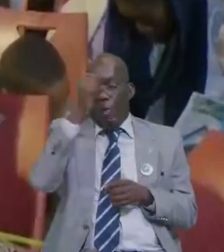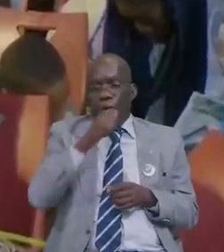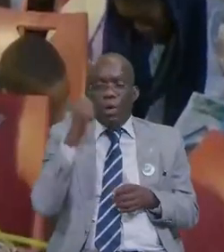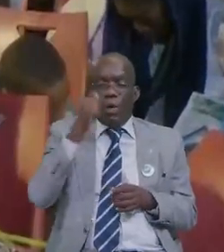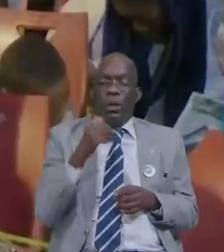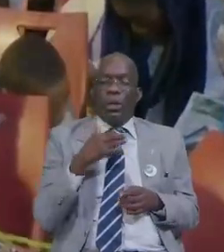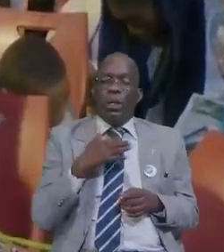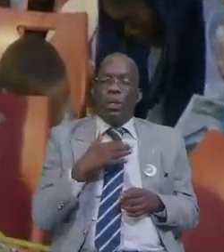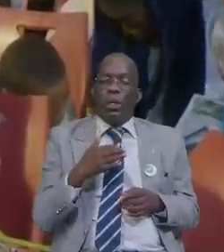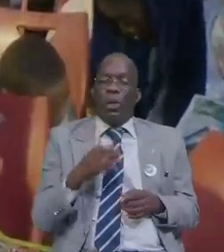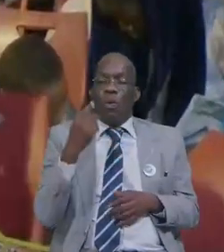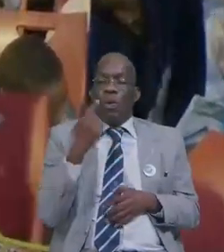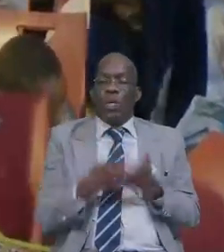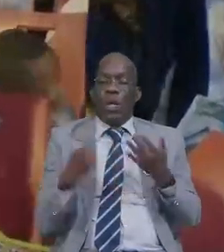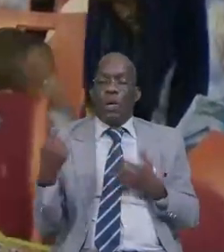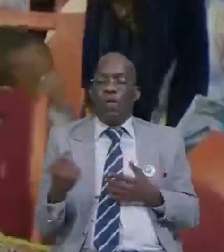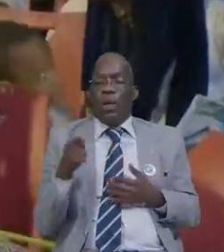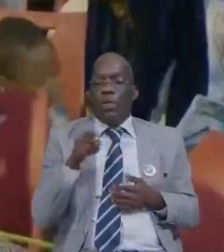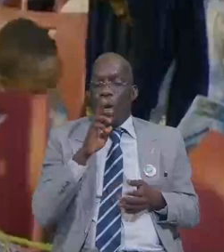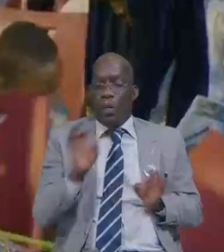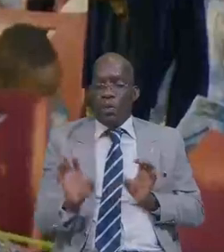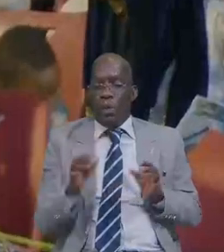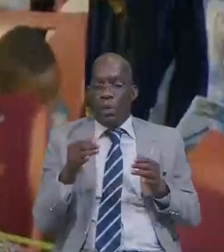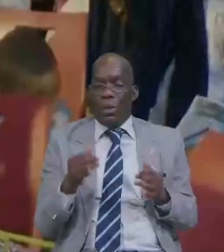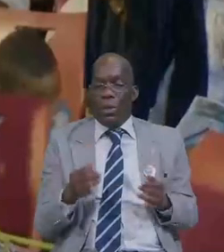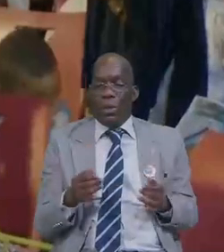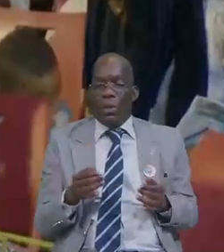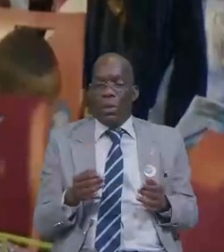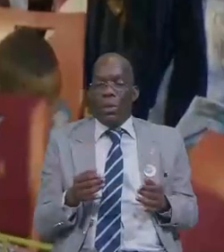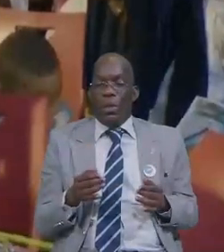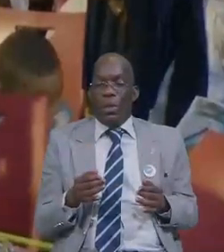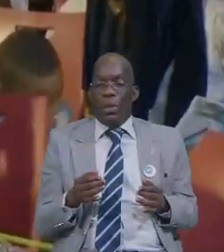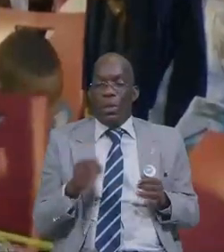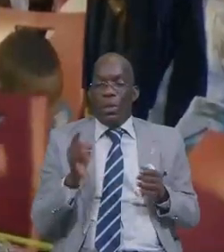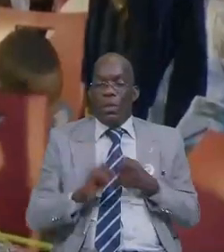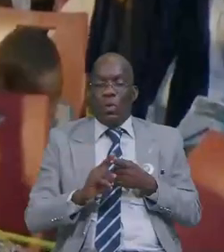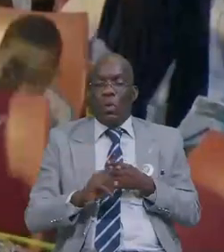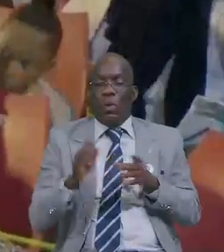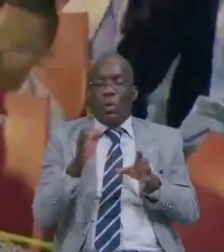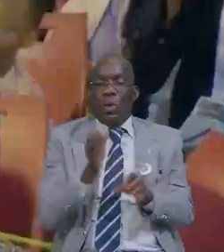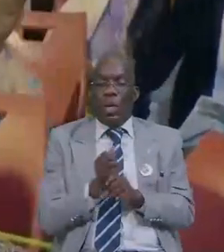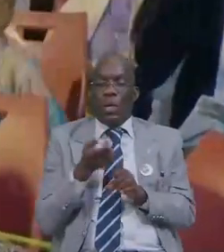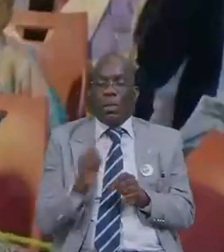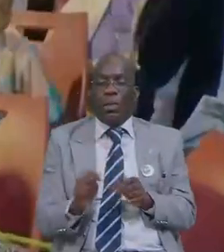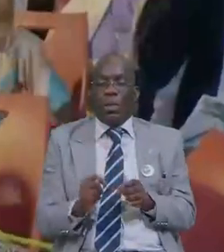Sur tous les lieux où nous sommes rassemblés, occupons-nous rapidement de ceux-là qui ont levé la main.